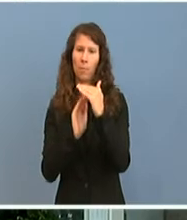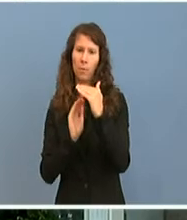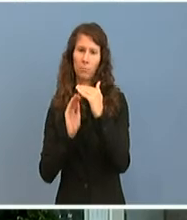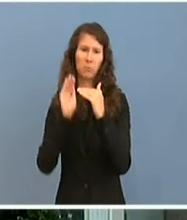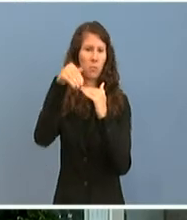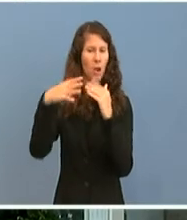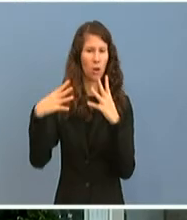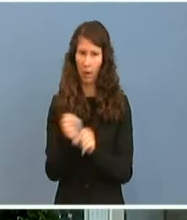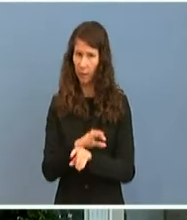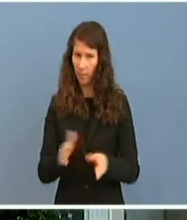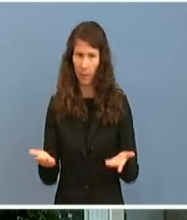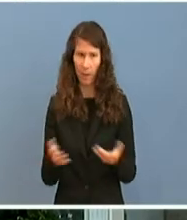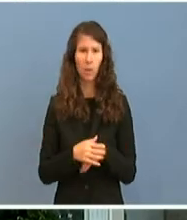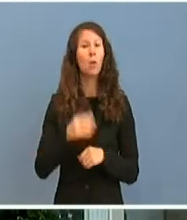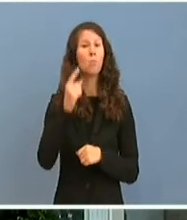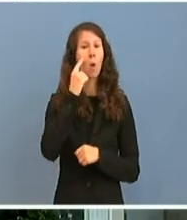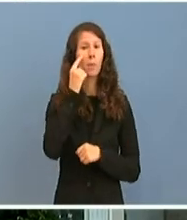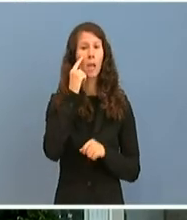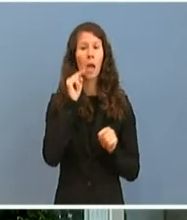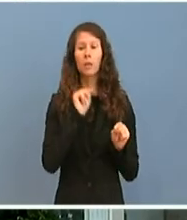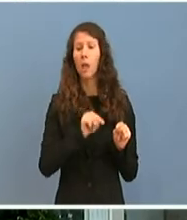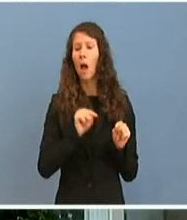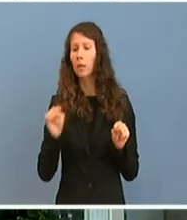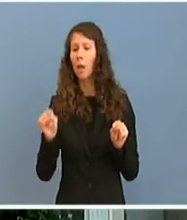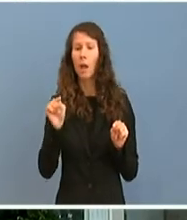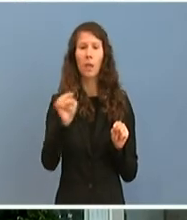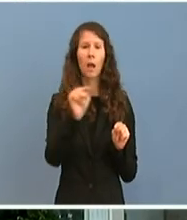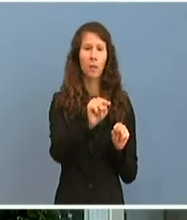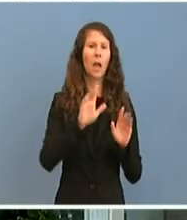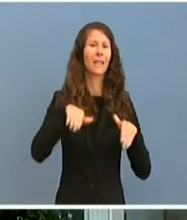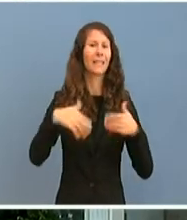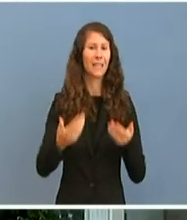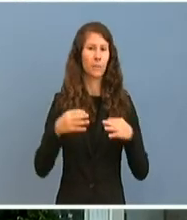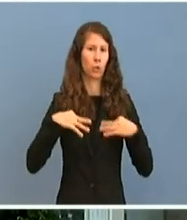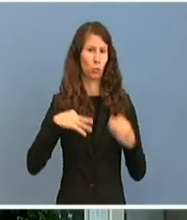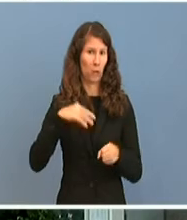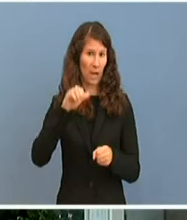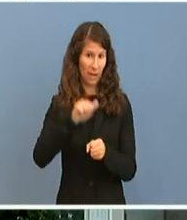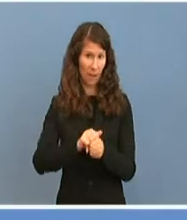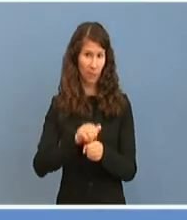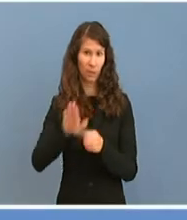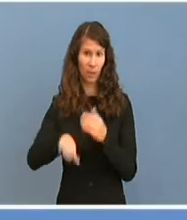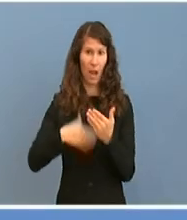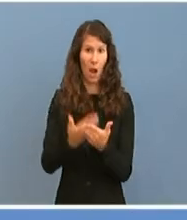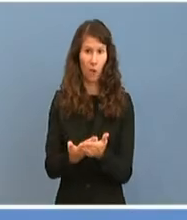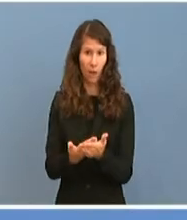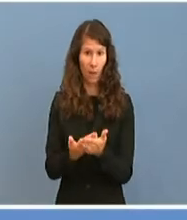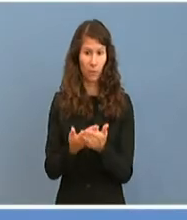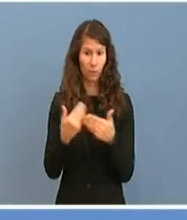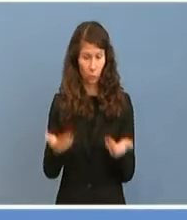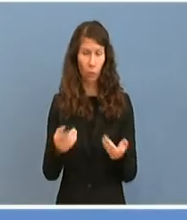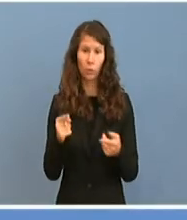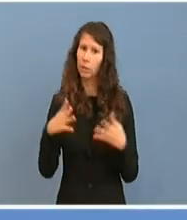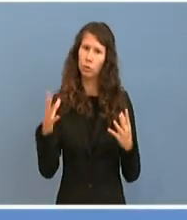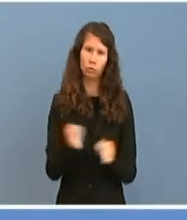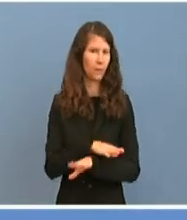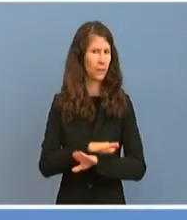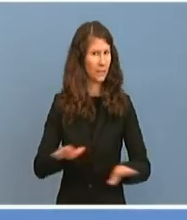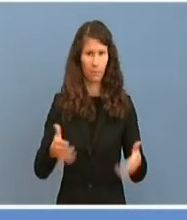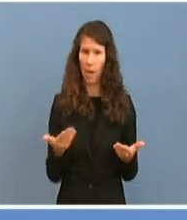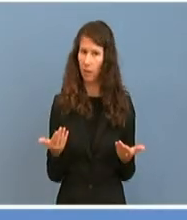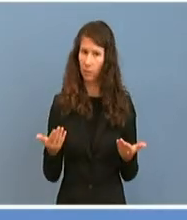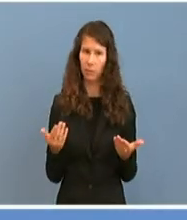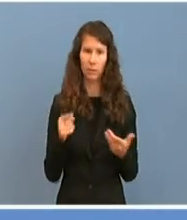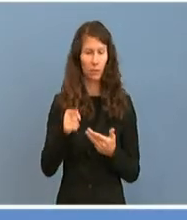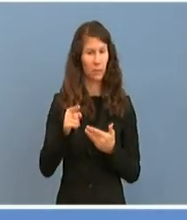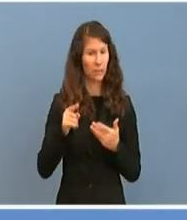natürlich punktuell Gesundheitsämter, die das, was sie tun sollen, nicht mehr leisten können, bei allem